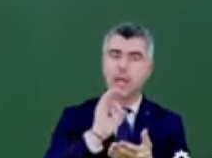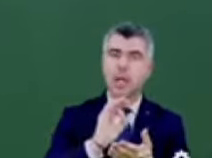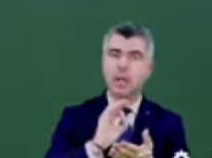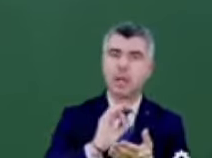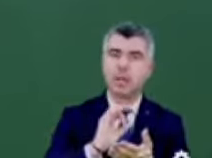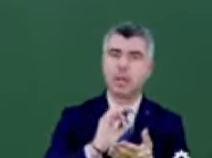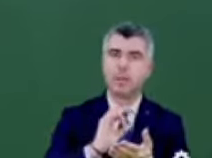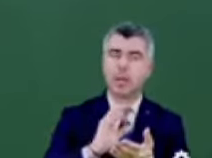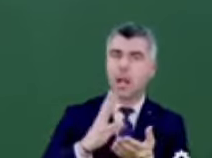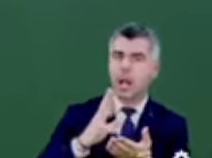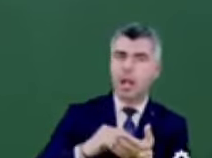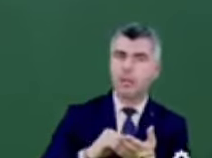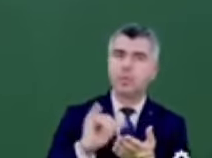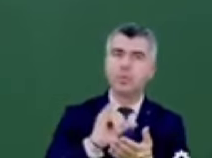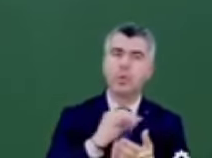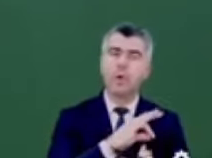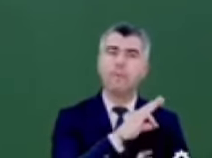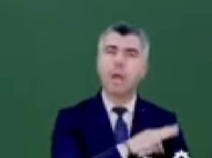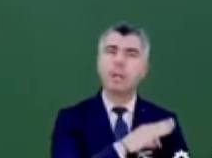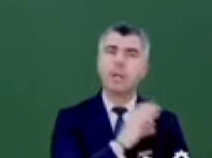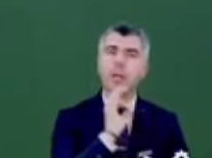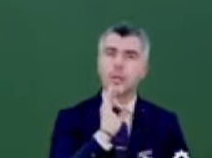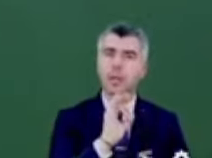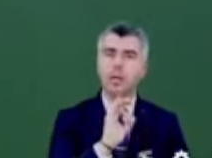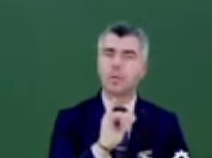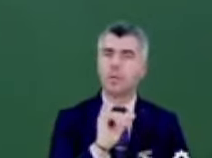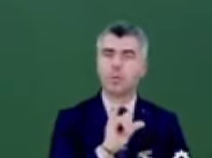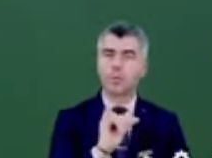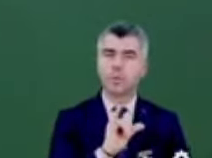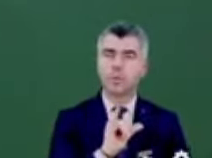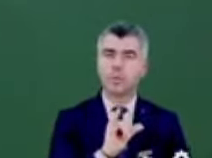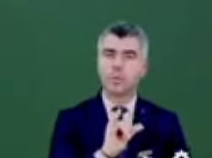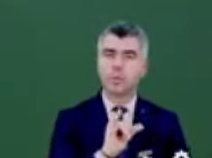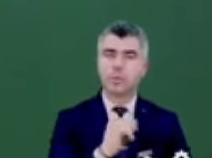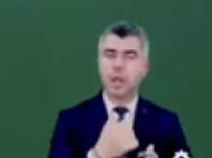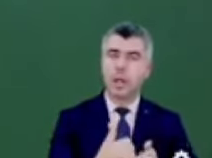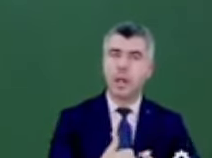المهنيه ما هي الاستفادات اللي غ يمكن